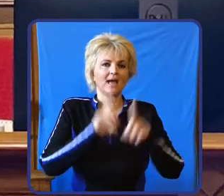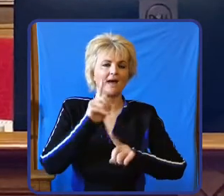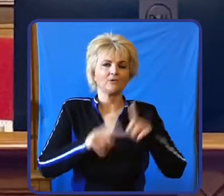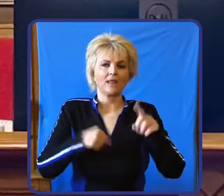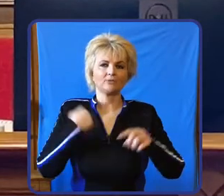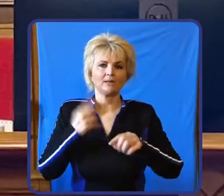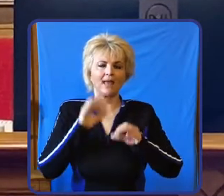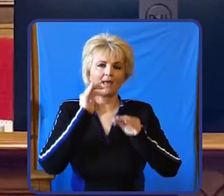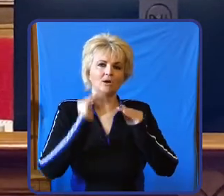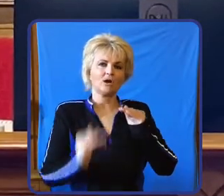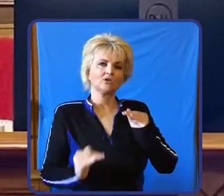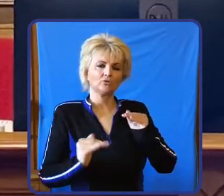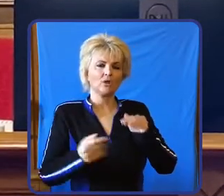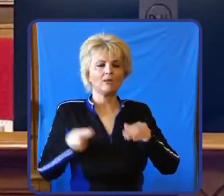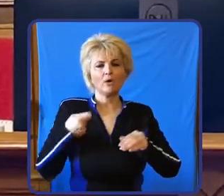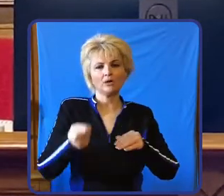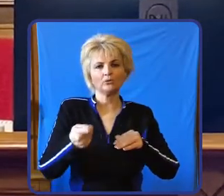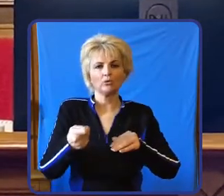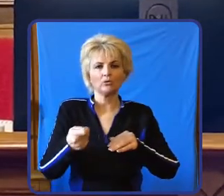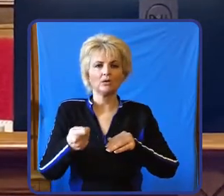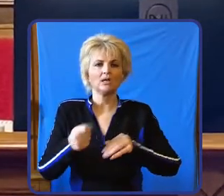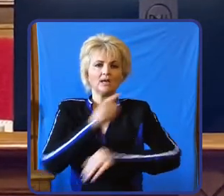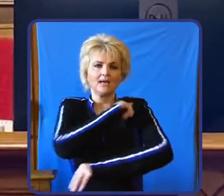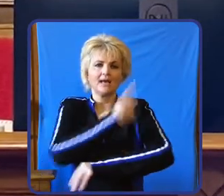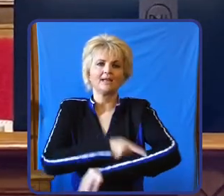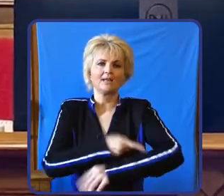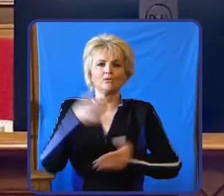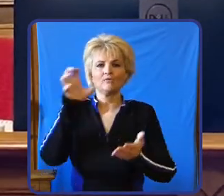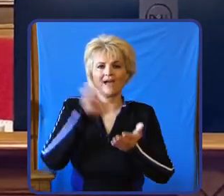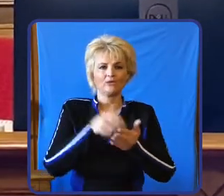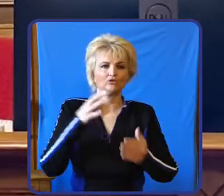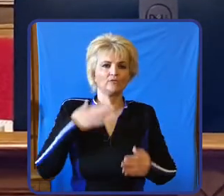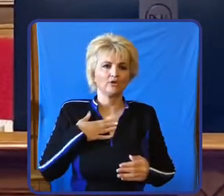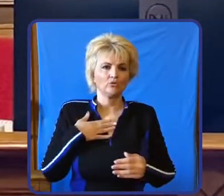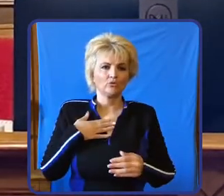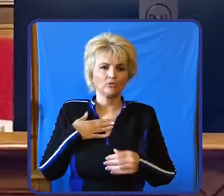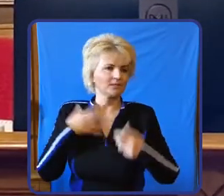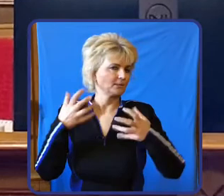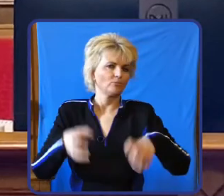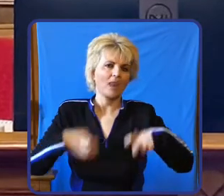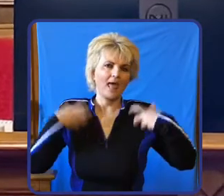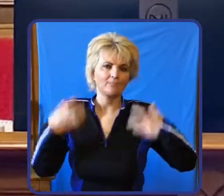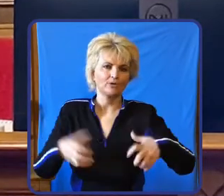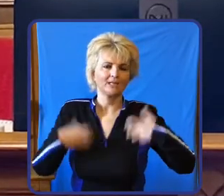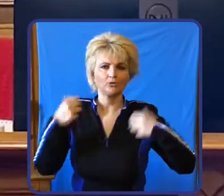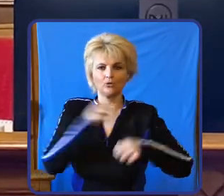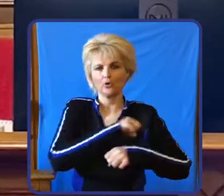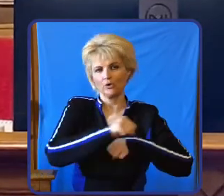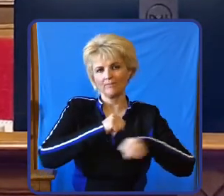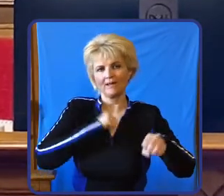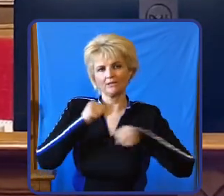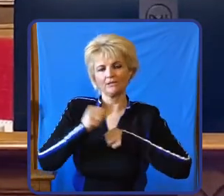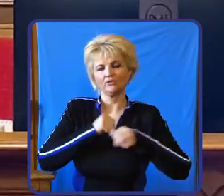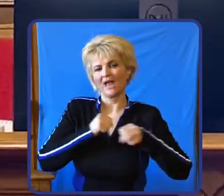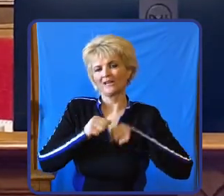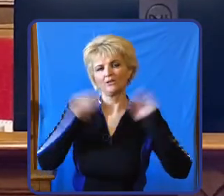egyik legalacsonyabb adóerői város vagyunk. Nyilvánvalóan nem értünk vele egyet, és felháborítónak tartjuk az önkormányzatiság csorbulásának, tartom személy szerint